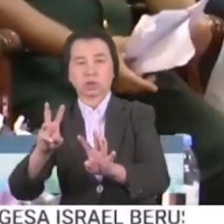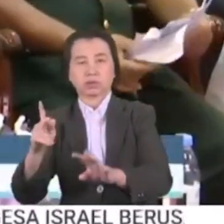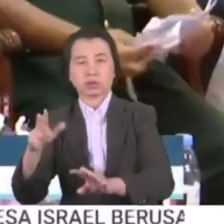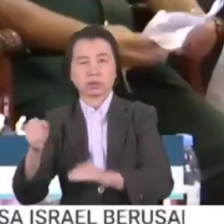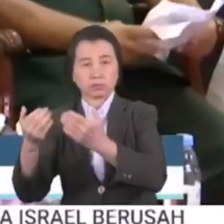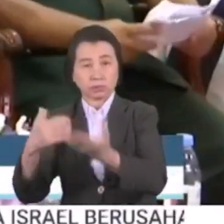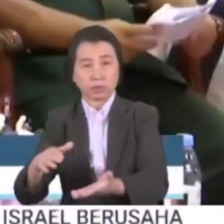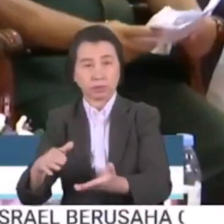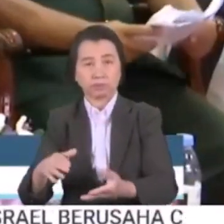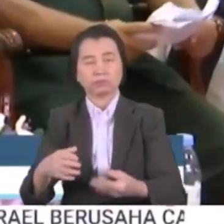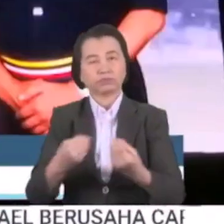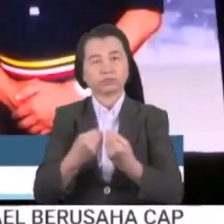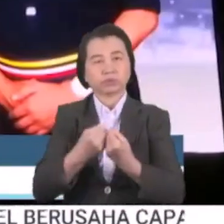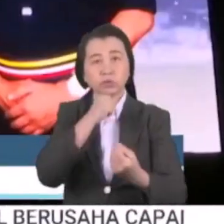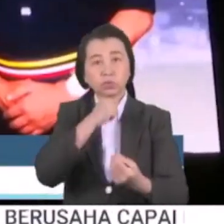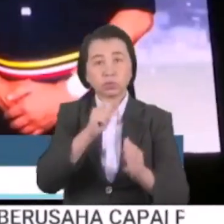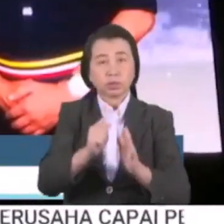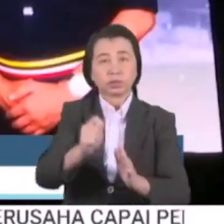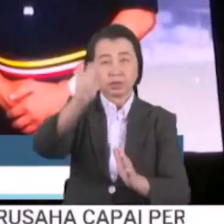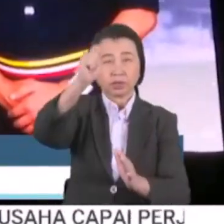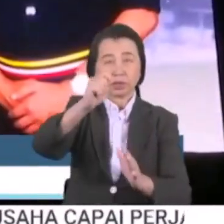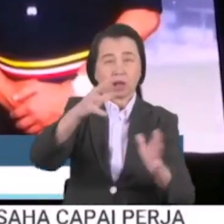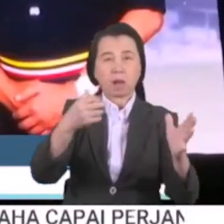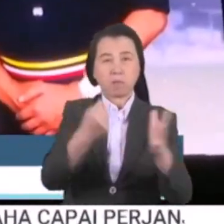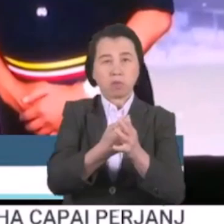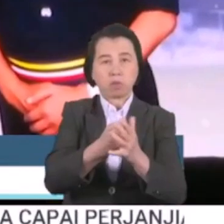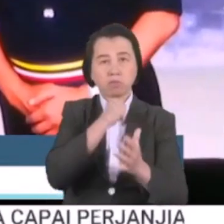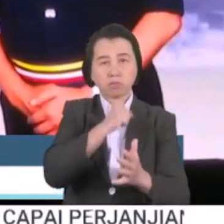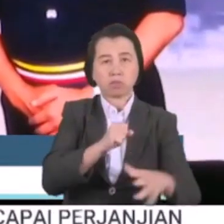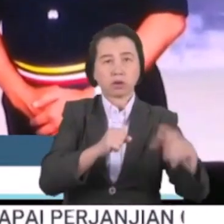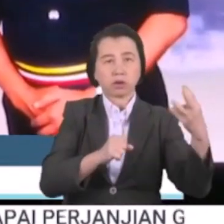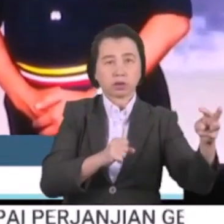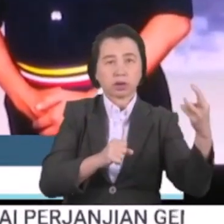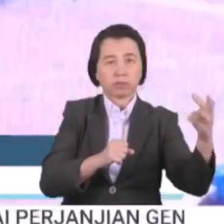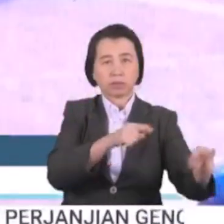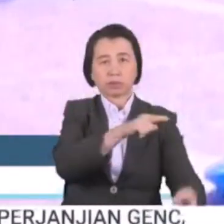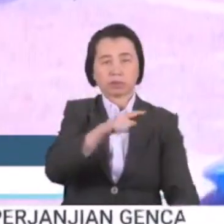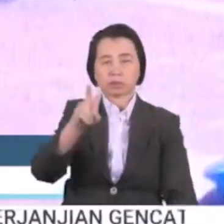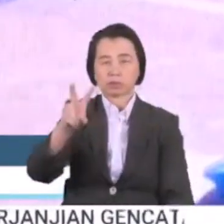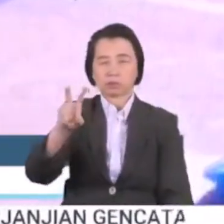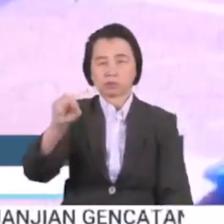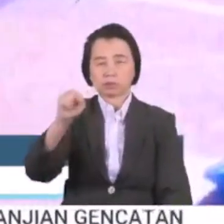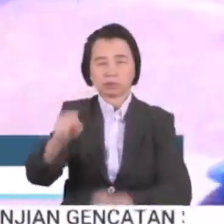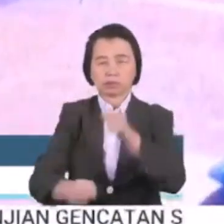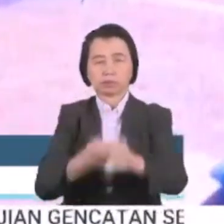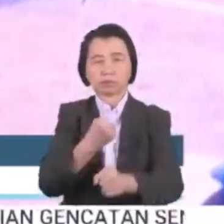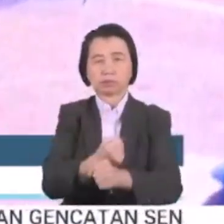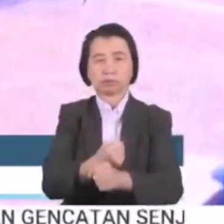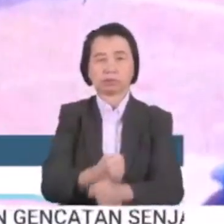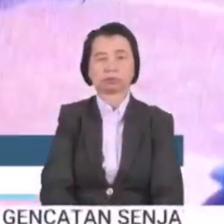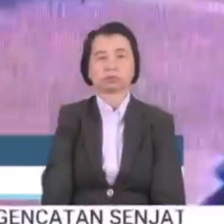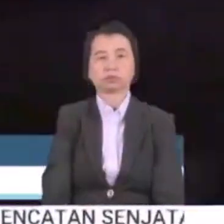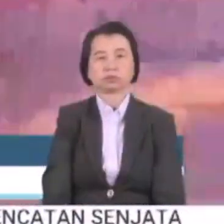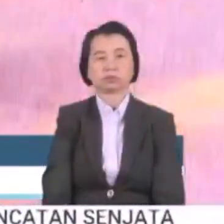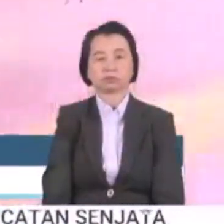kes kematian. Kategori umur paling tinggi terlibat kemalangan antara 16 hingga 20 tahun.